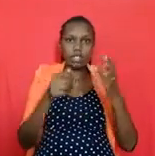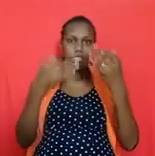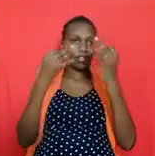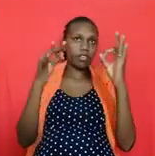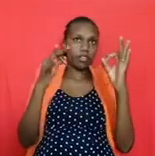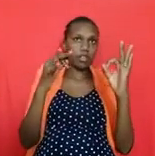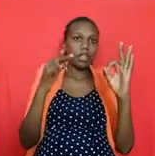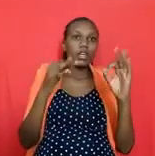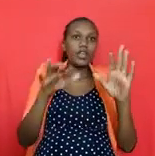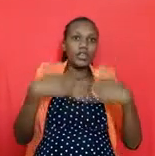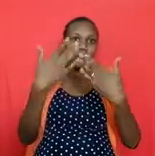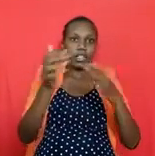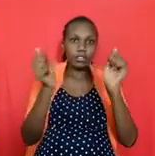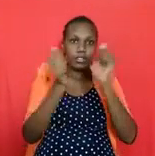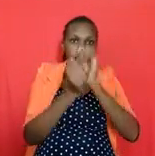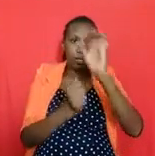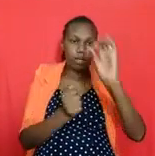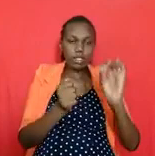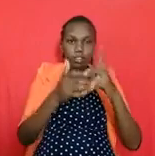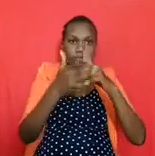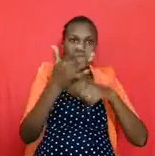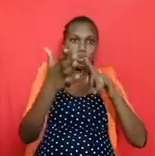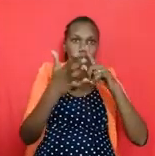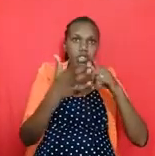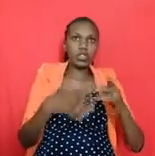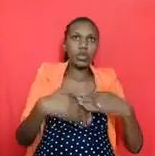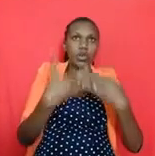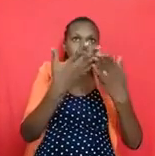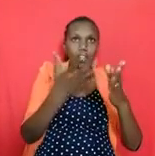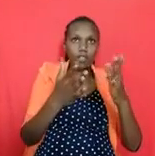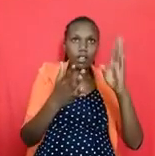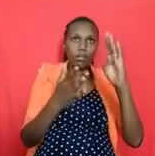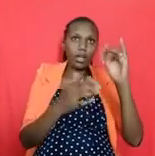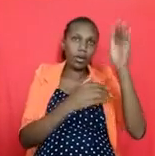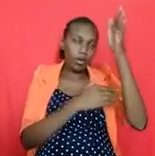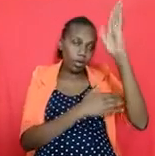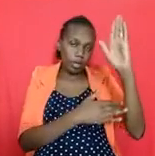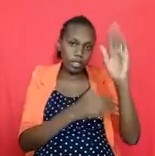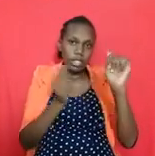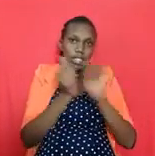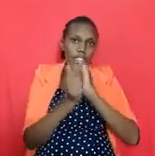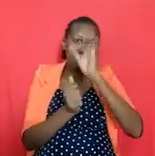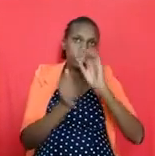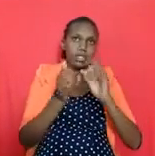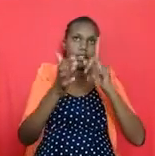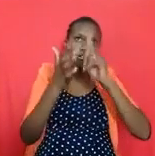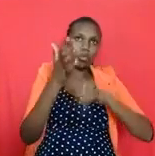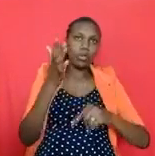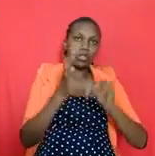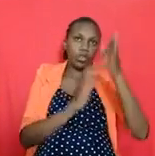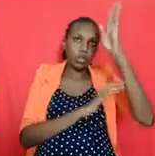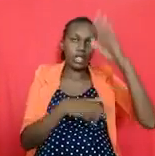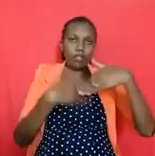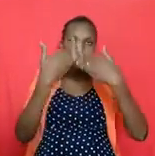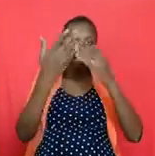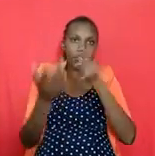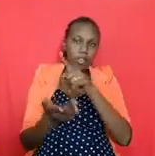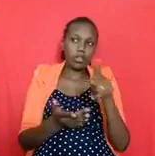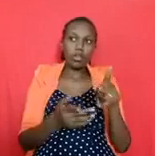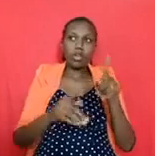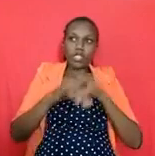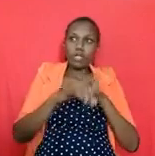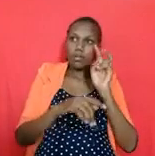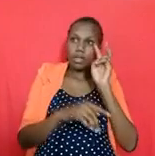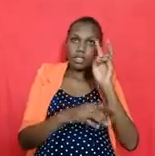mũndũ aheanaga tithe kuma gĩcunjĩ kĩrĩa kĩ ahetwo nĩ ngai 10% ya ũndũ ũrĩa ngai akũhete rĩrĩa